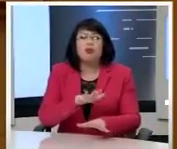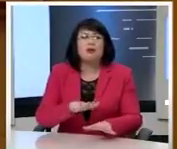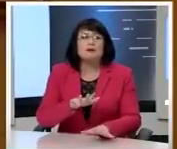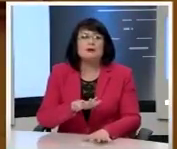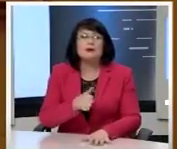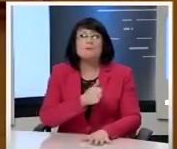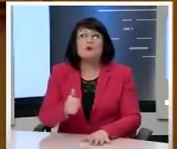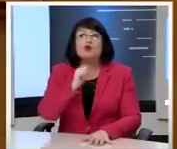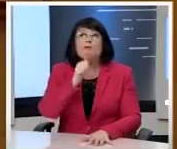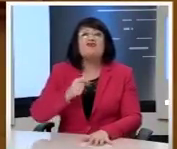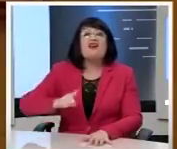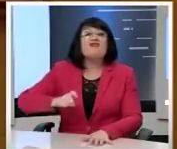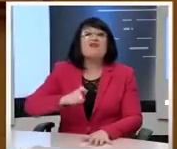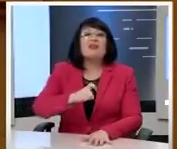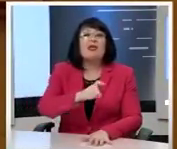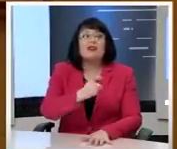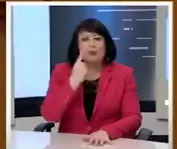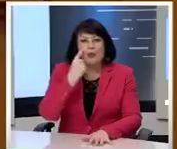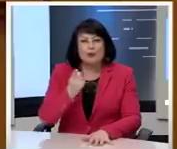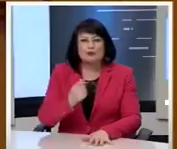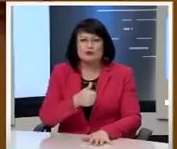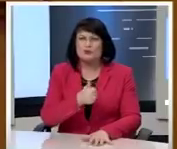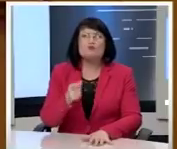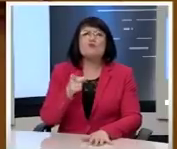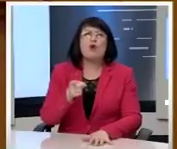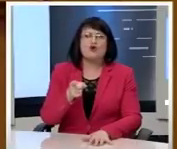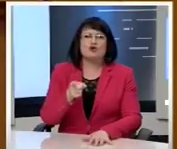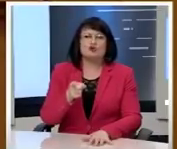μόνο μαύρα φίδια υπάρχουν. Αλλά δεν είστε ο μόνος,